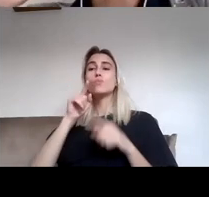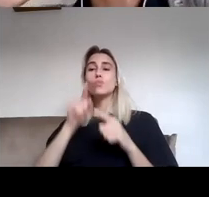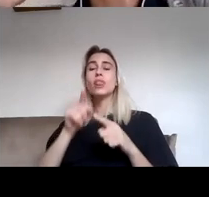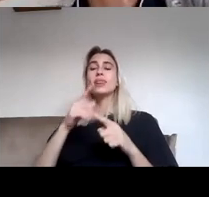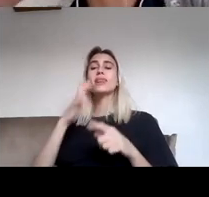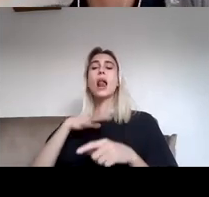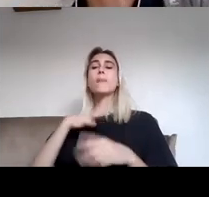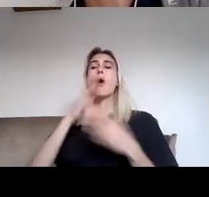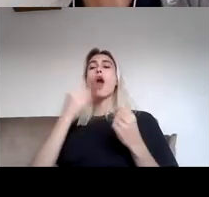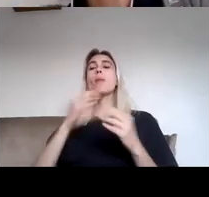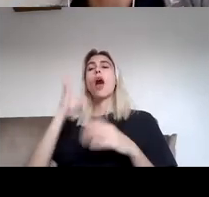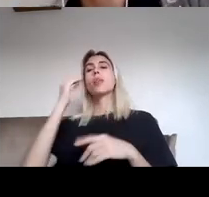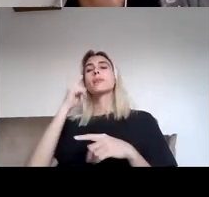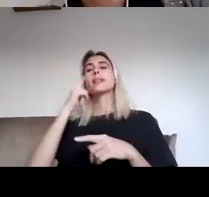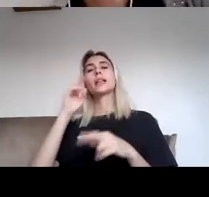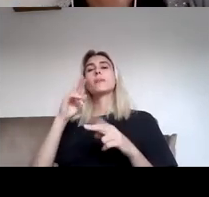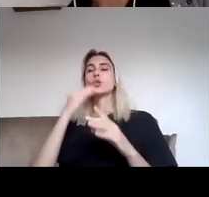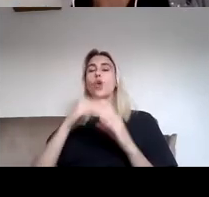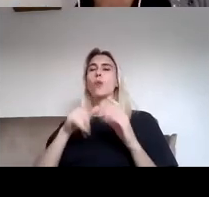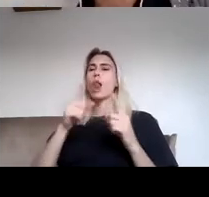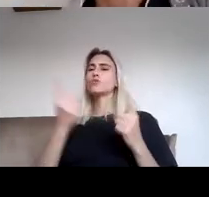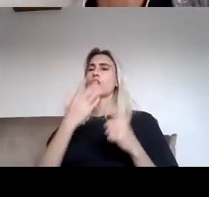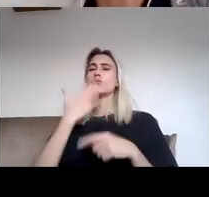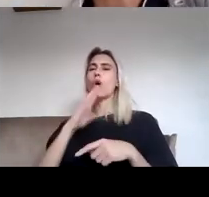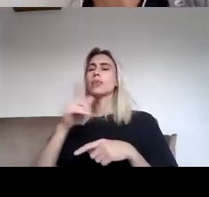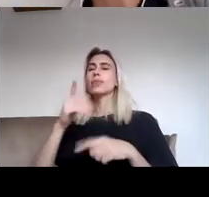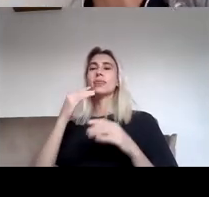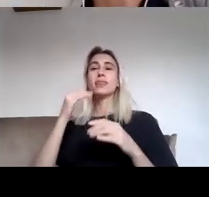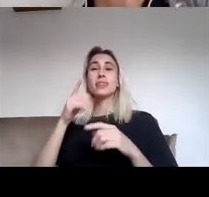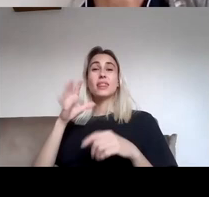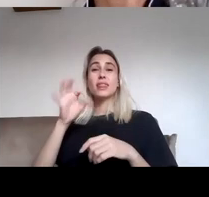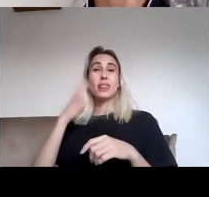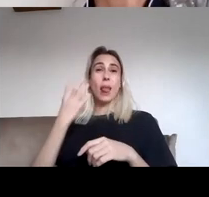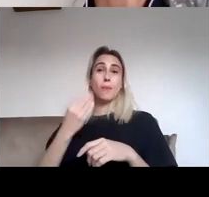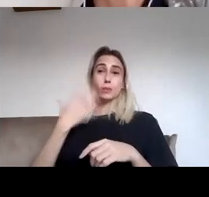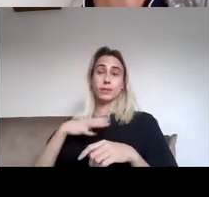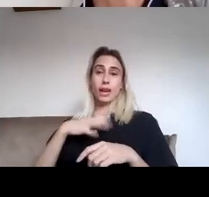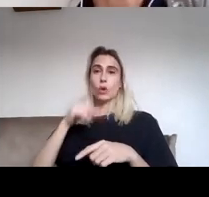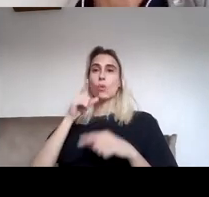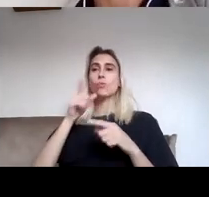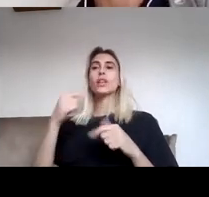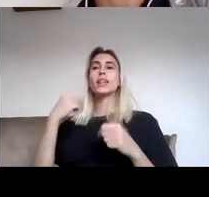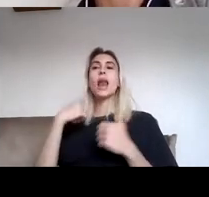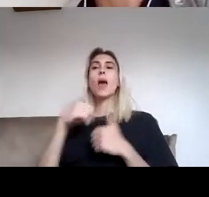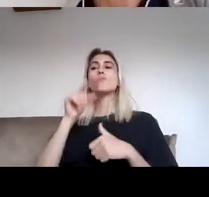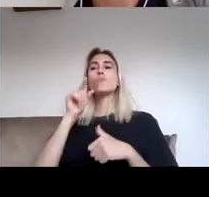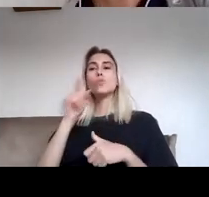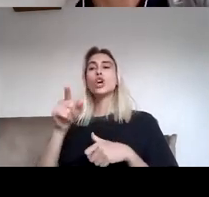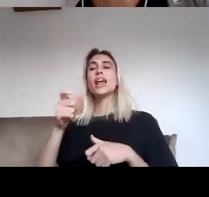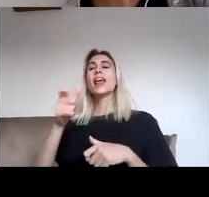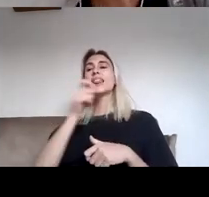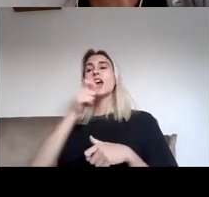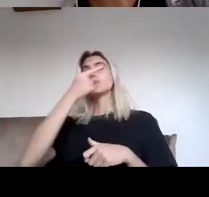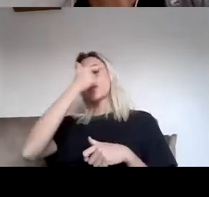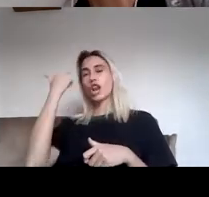olmadığı anlamında olarak yorumluyor. Öyle bir şey yok. Talebi oluşturmak gerekiyor ve talebi oluşturacak kişi de yine bunun ihtiyacını belirleyecek